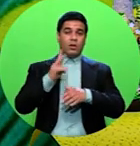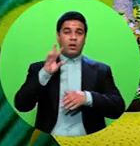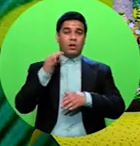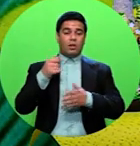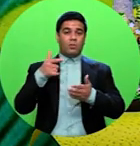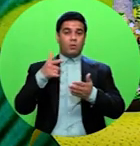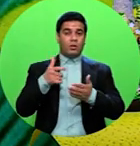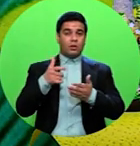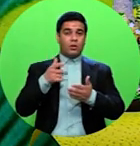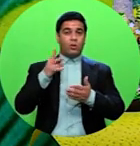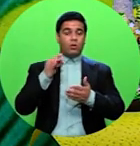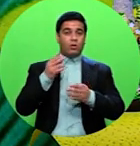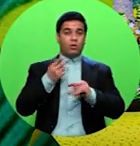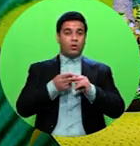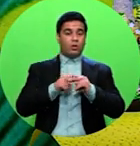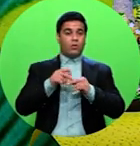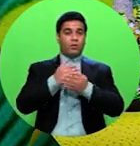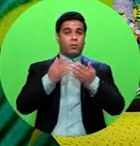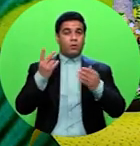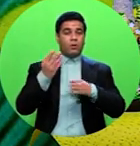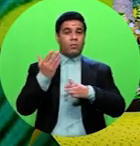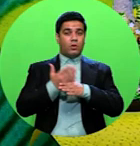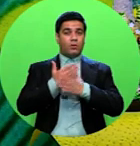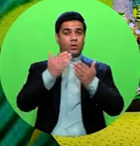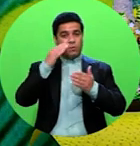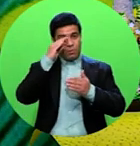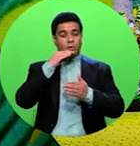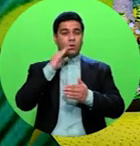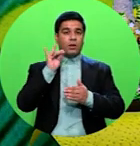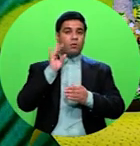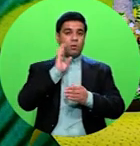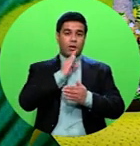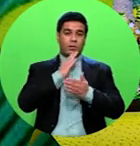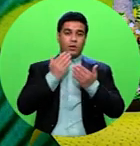клея-пистолета, но тогда вам должны помочь ваши родители.